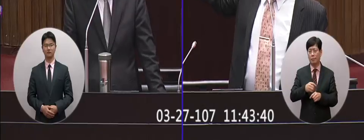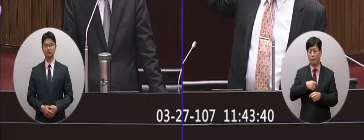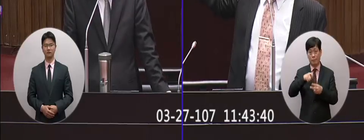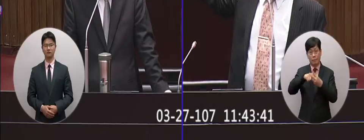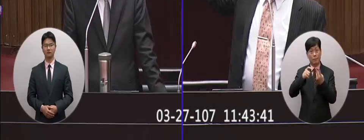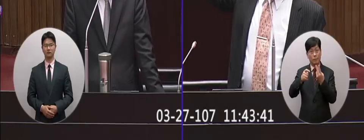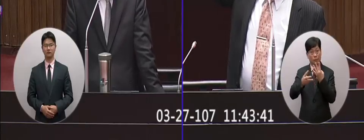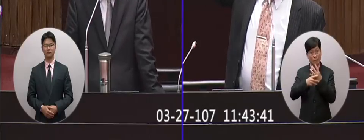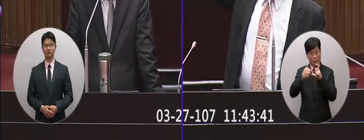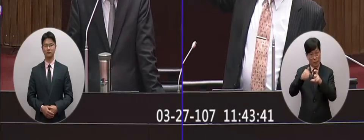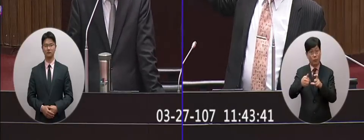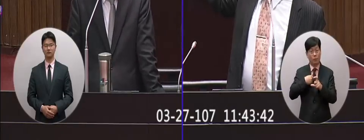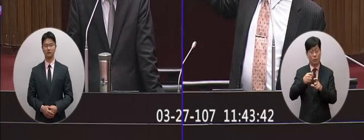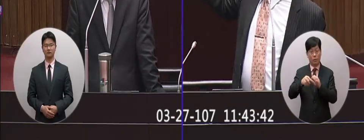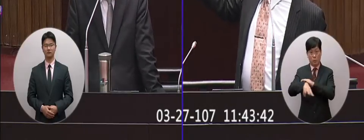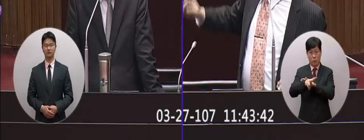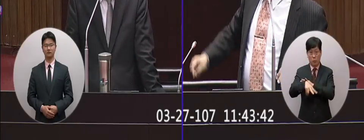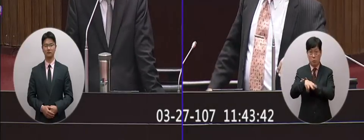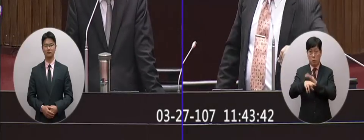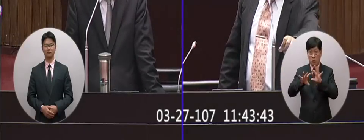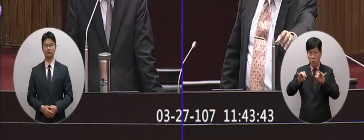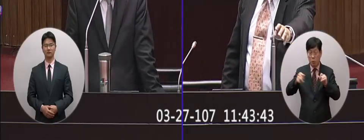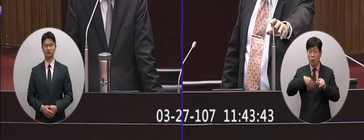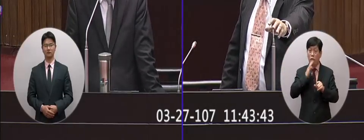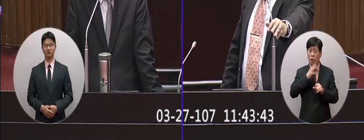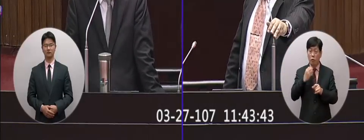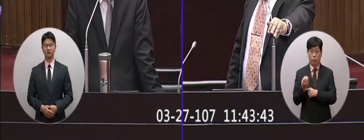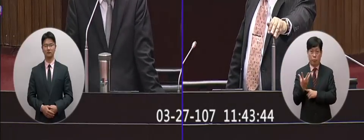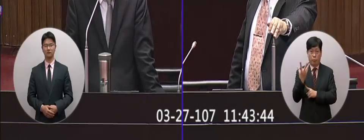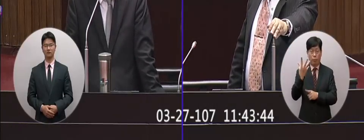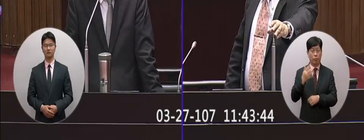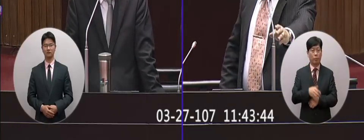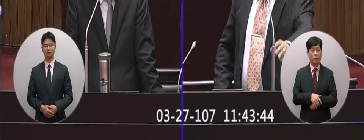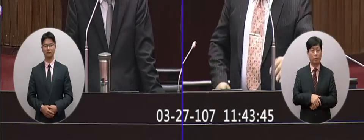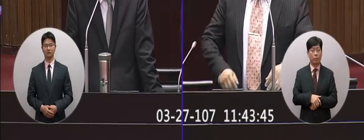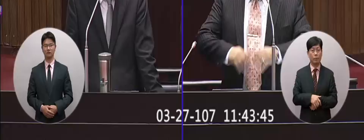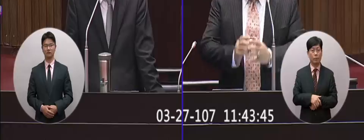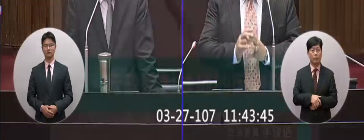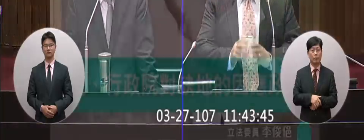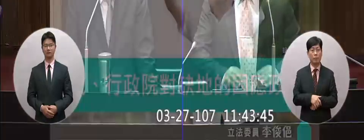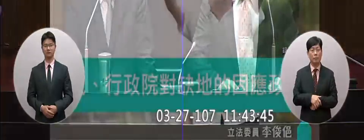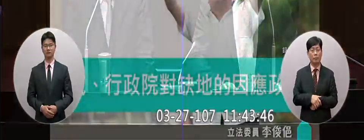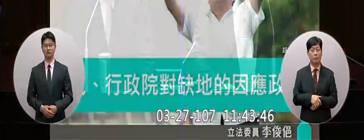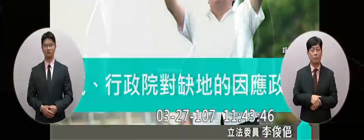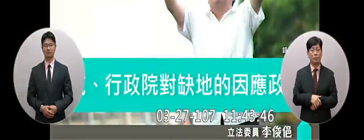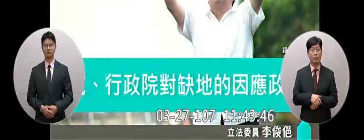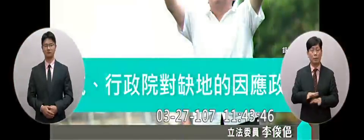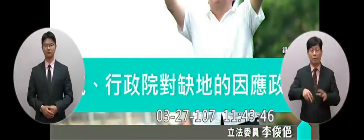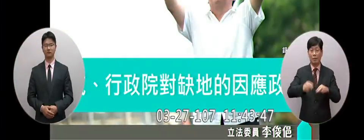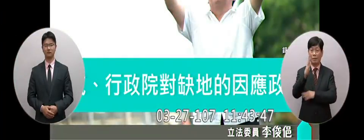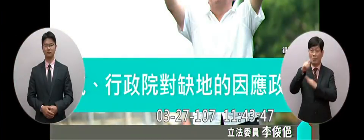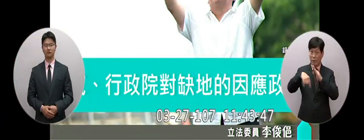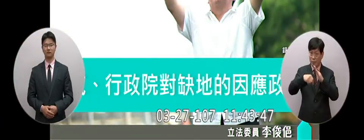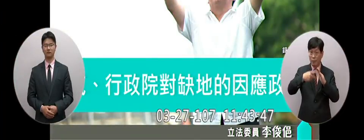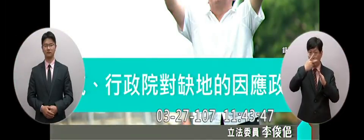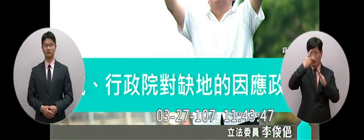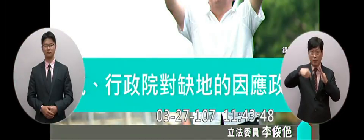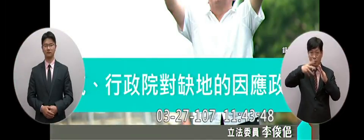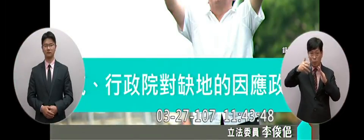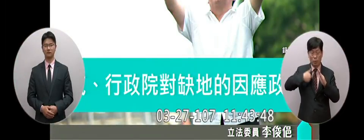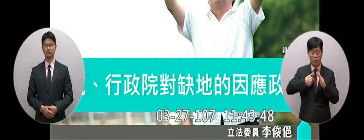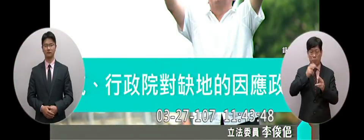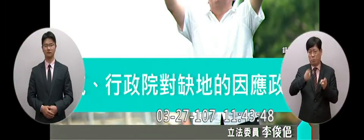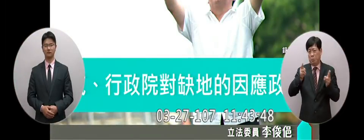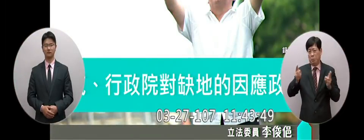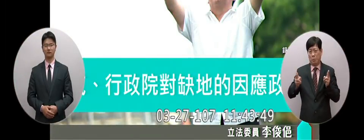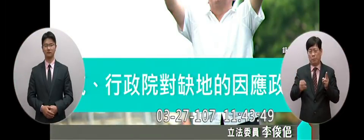业区的闲置土地还在逐年成长，这个非常非常重要。好，来我们下面来看。那于是呢，行政院赖院长的督促底